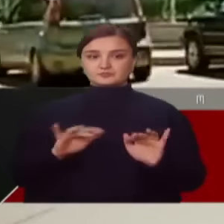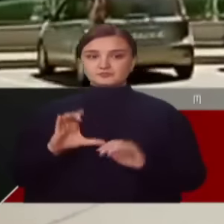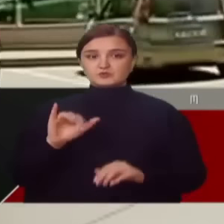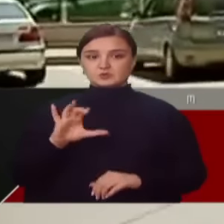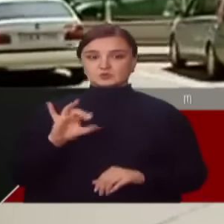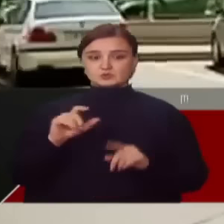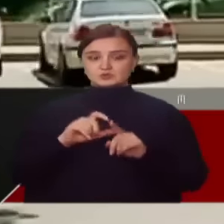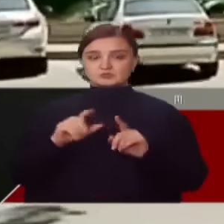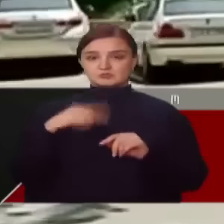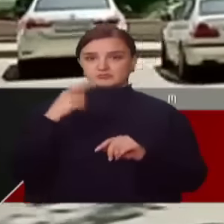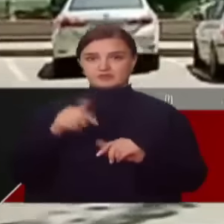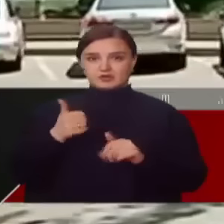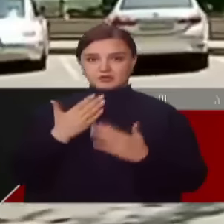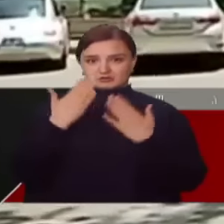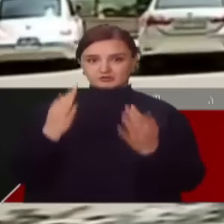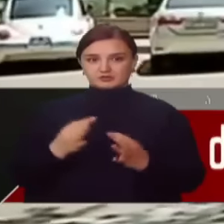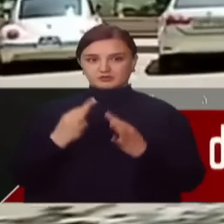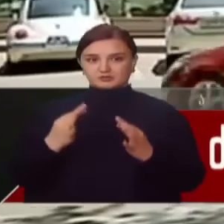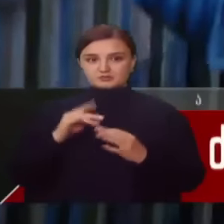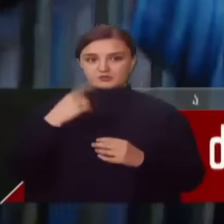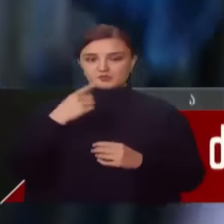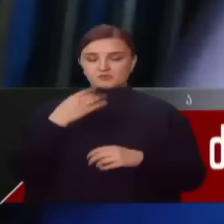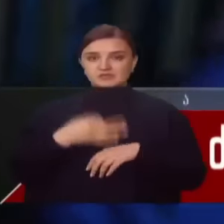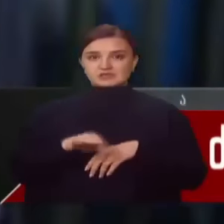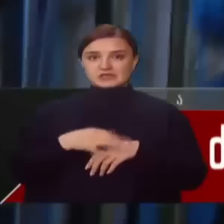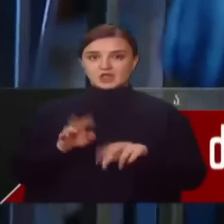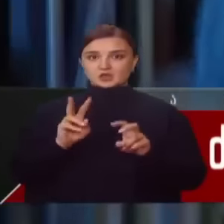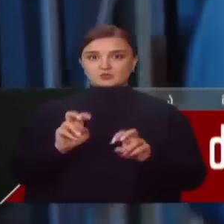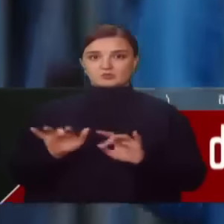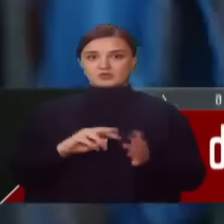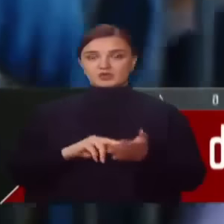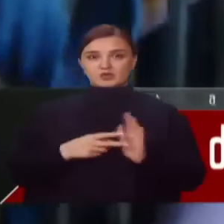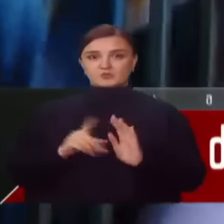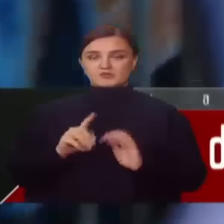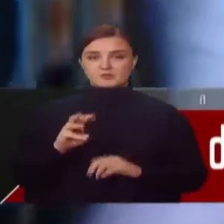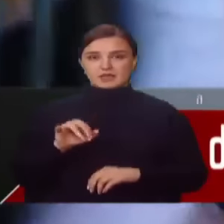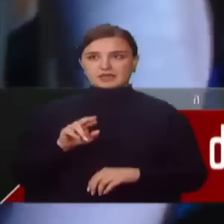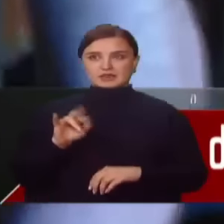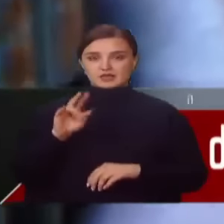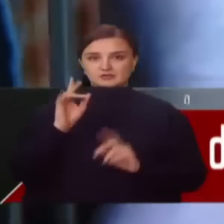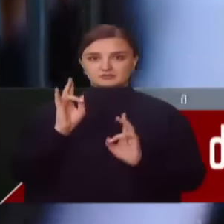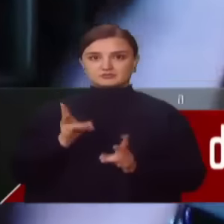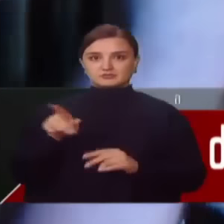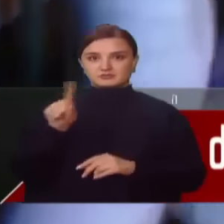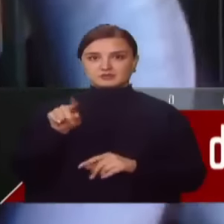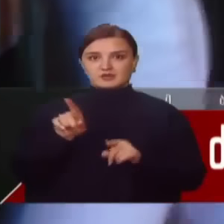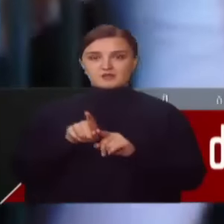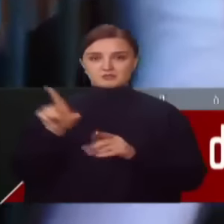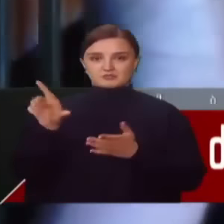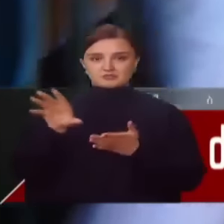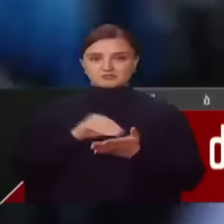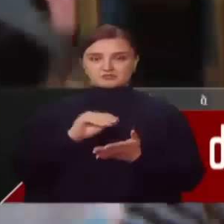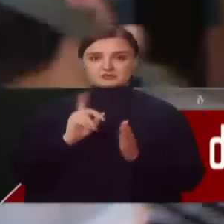კარგი არაფერი იკითხება. უწყება იუწყება, რომ ძალადობრივი სქემის ამოცანა, მაიდანიზაცია და ქვეყანაში 90-იანი წლების